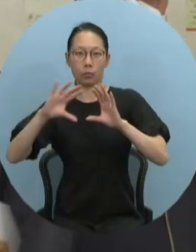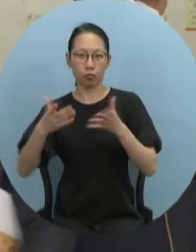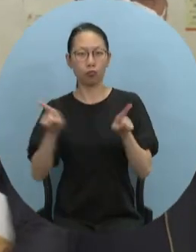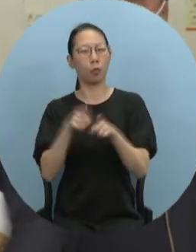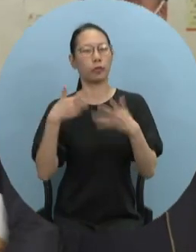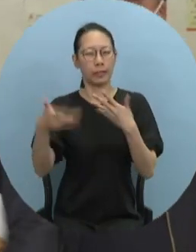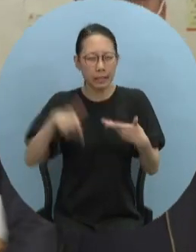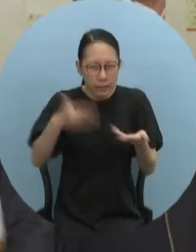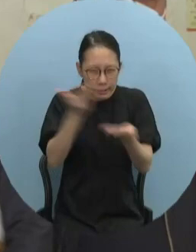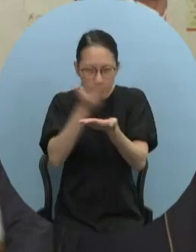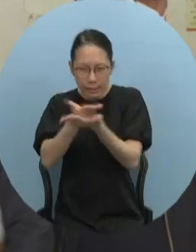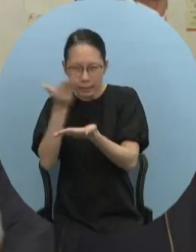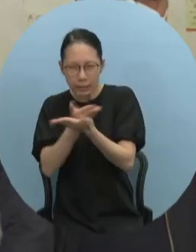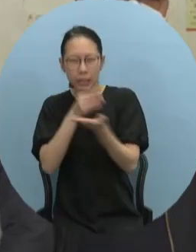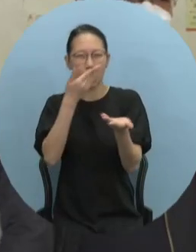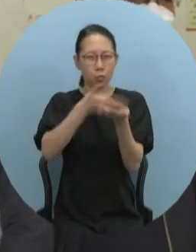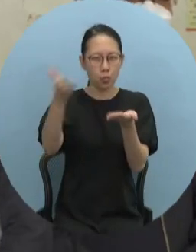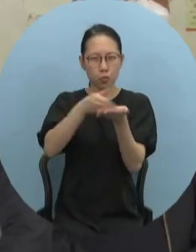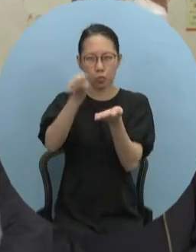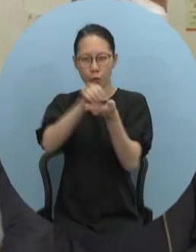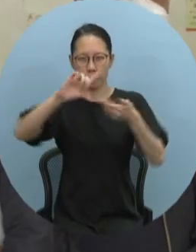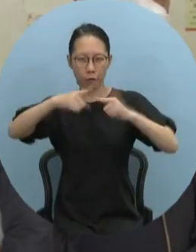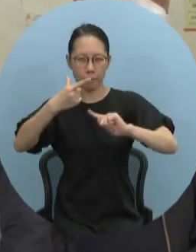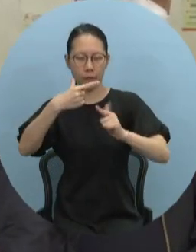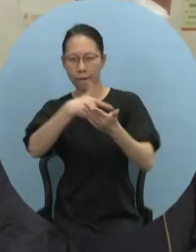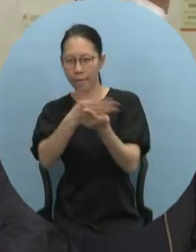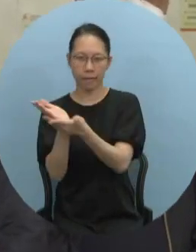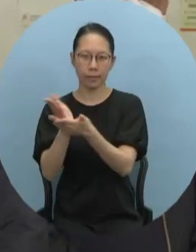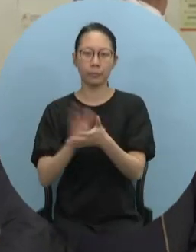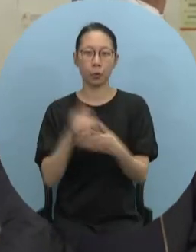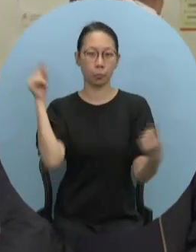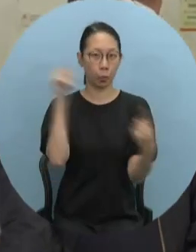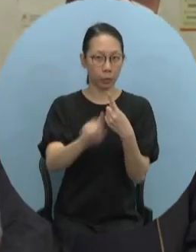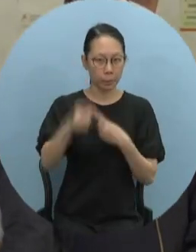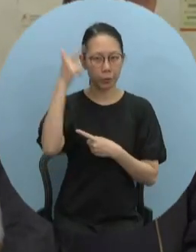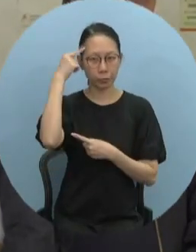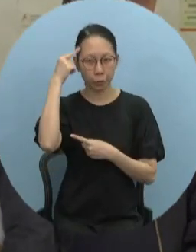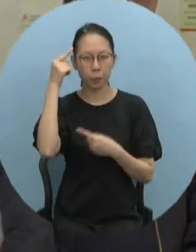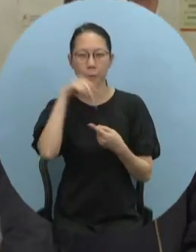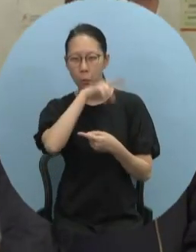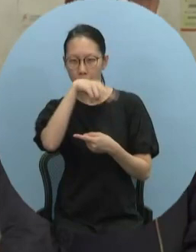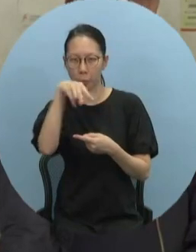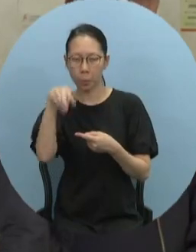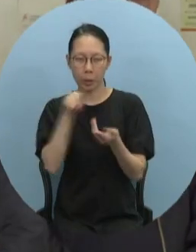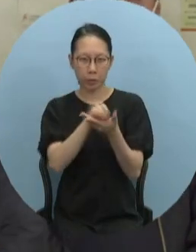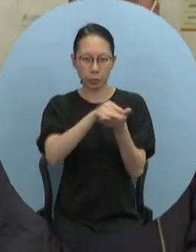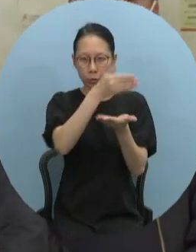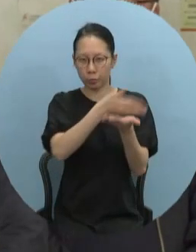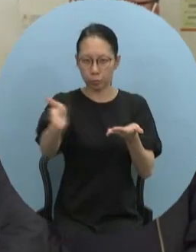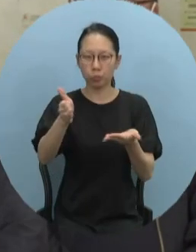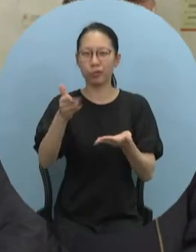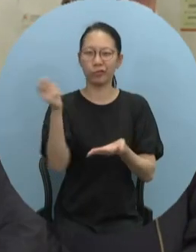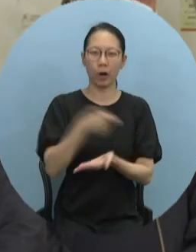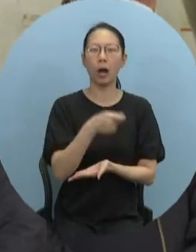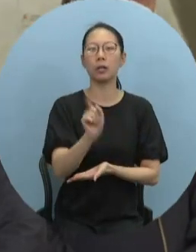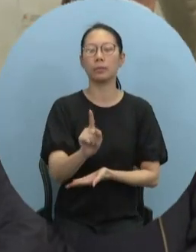滅鼠方法嘅其中一個嘅地方，目的咧就係咧要揾出咧改善滅鼠效率嘅方式。